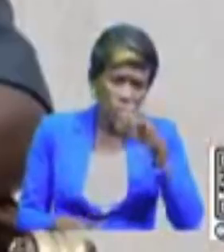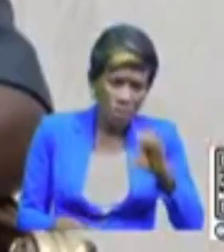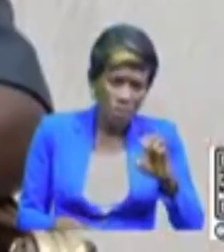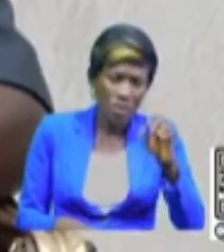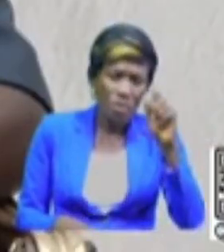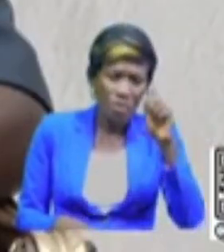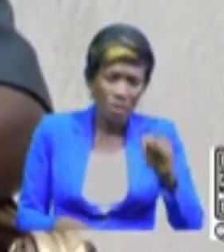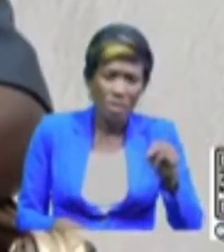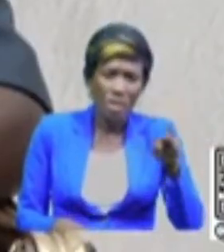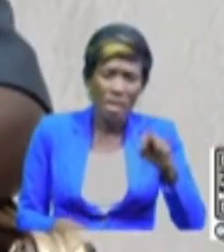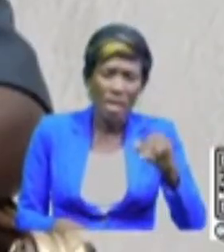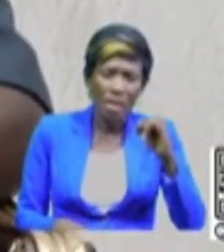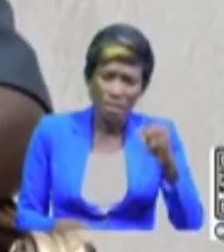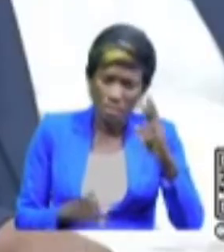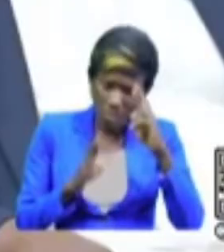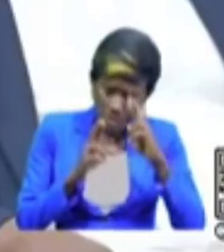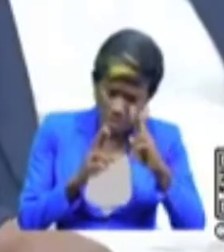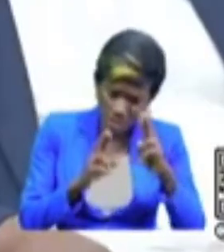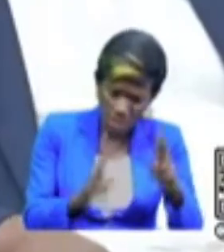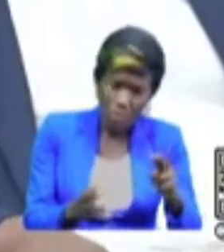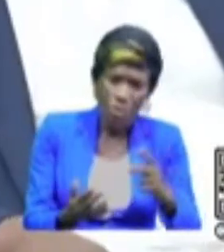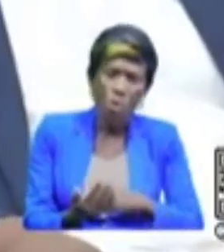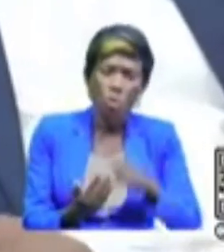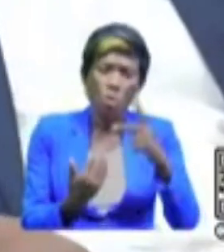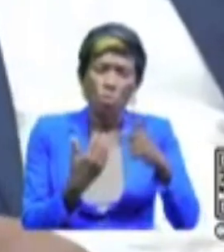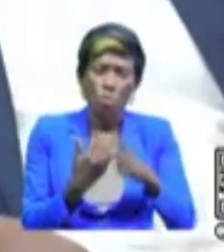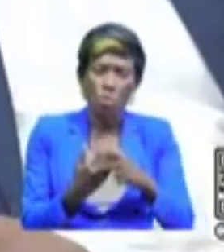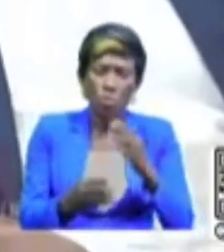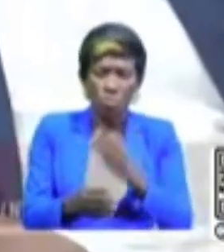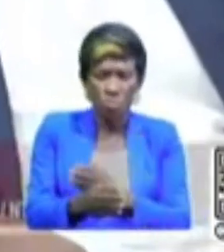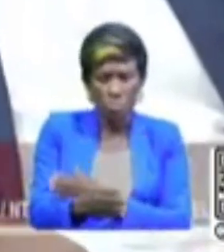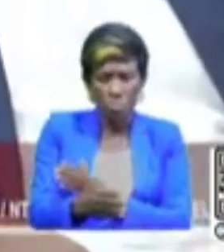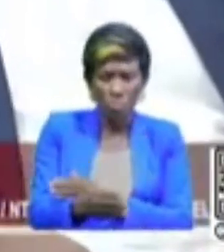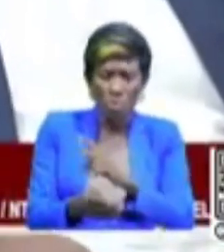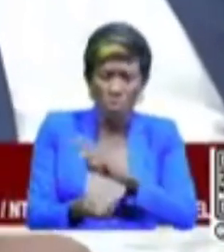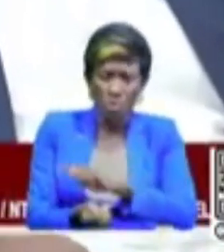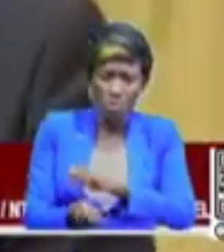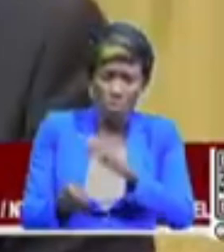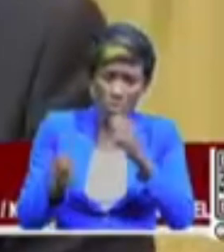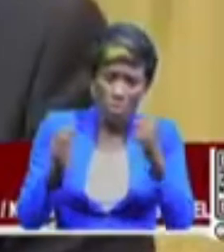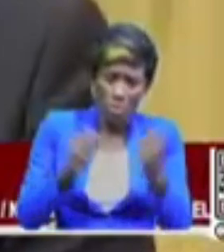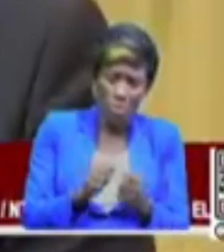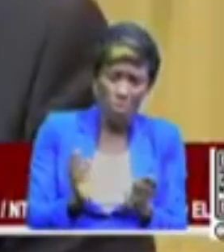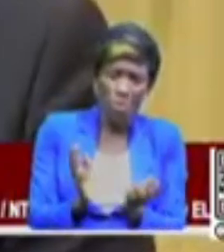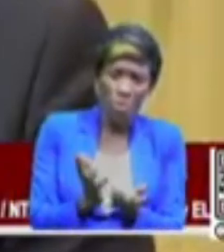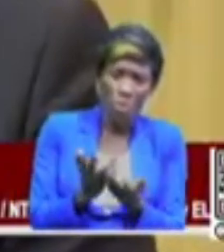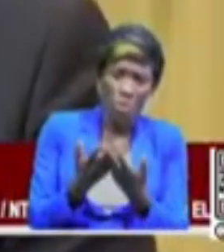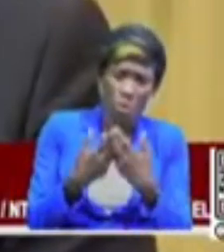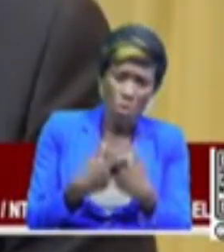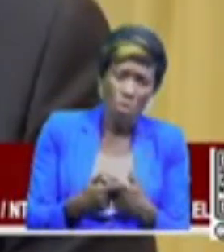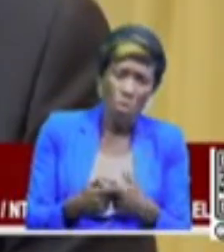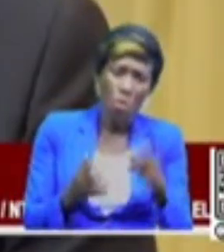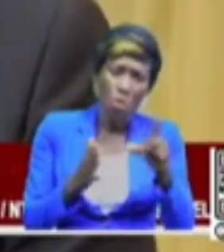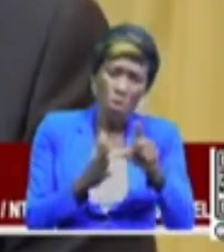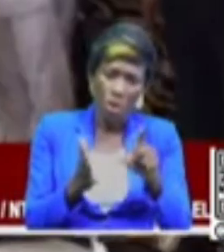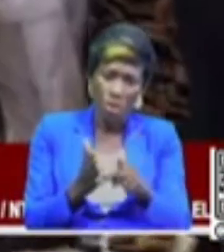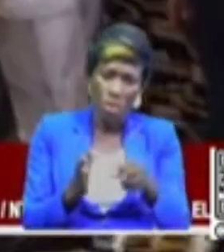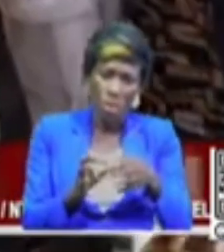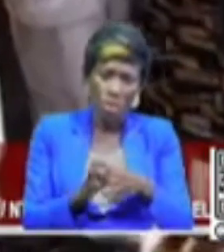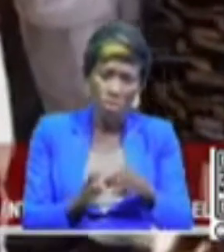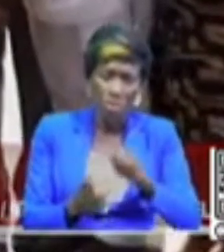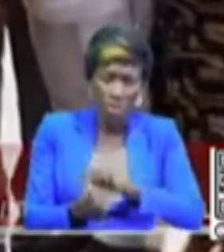en matière de respect du chronogramme du processus de la transition. Et ce, conformément à la Charte de la Transition et à